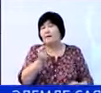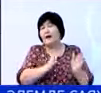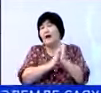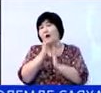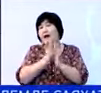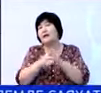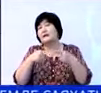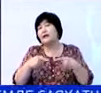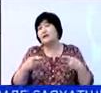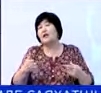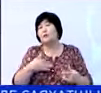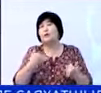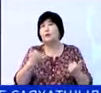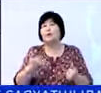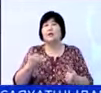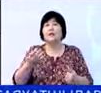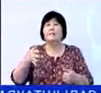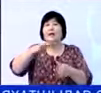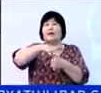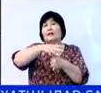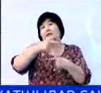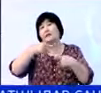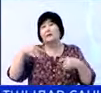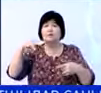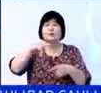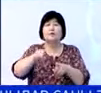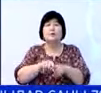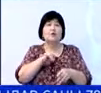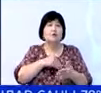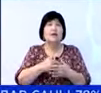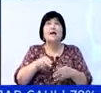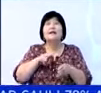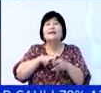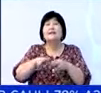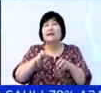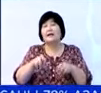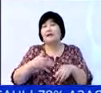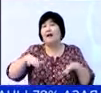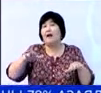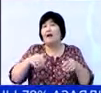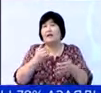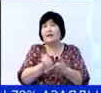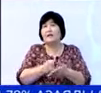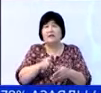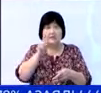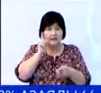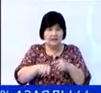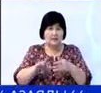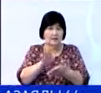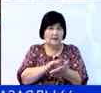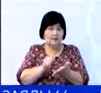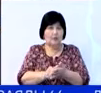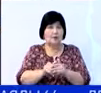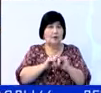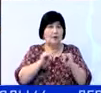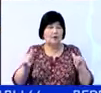барлық культураларға біз осы дельтапламен жұмыс жасаймыз. Зиянкестердің қанаты қатпай жатып, көзін жоймаса, бой бермей